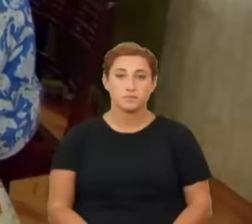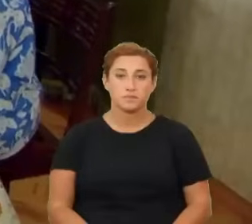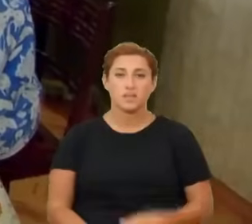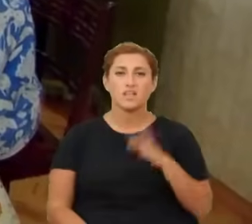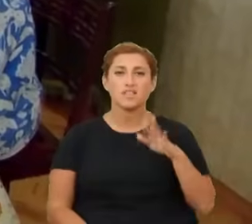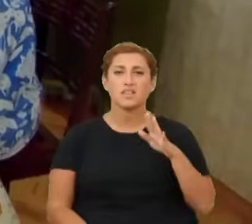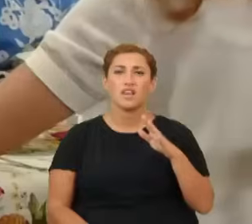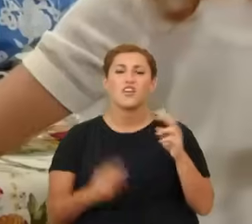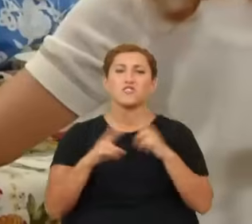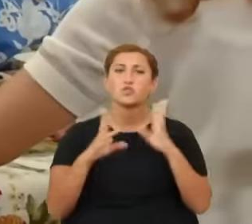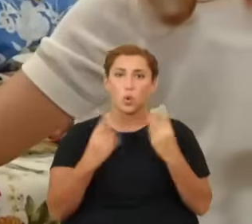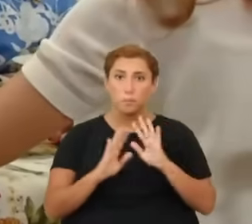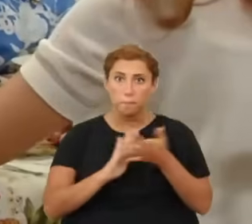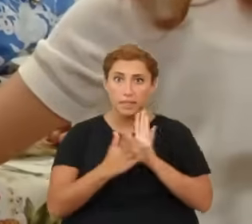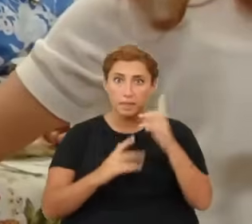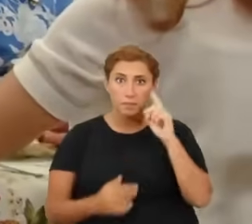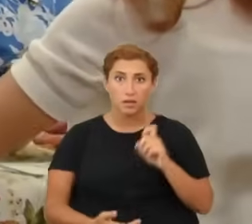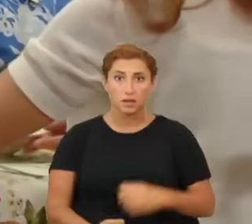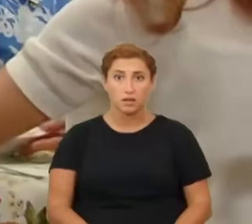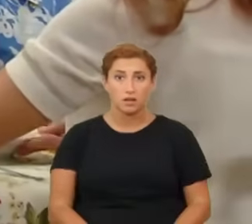olsun. Ya fişler ne oldu oğlum, bitti mi?